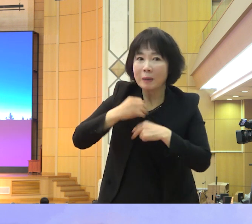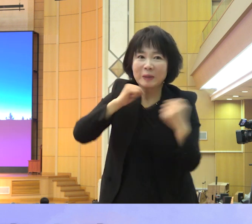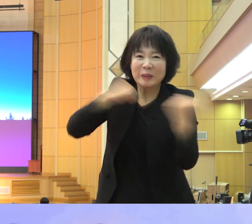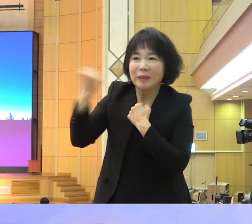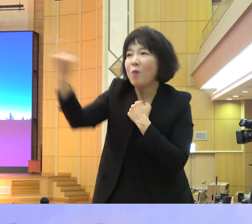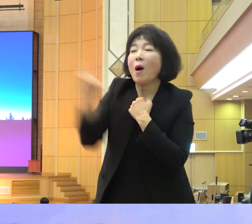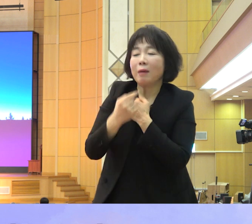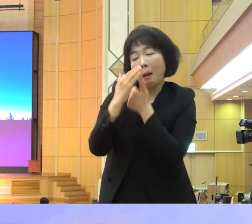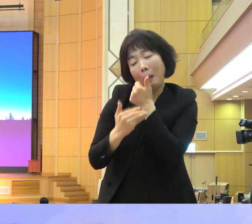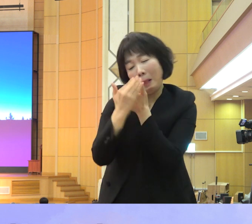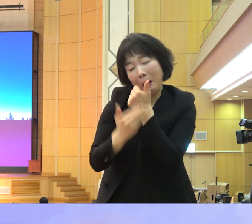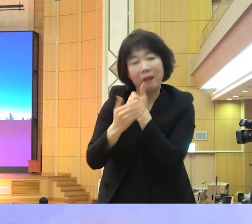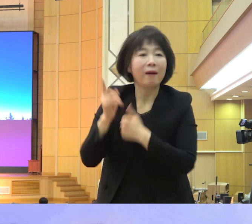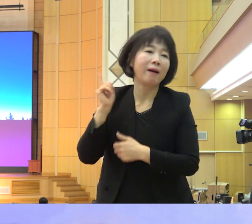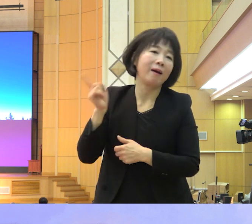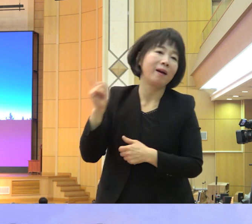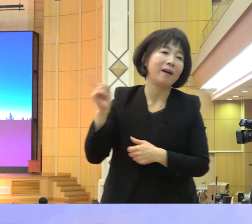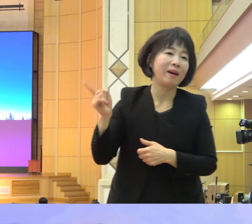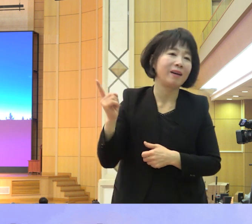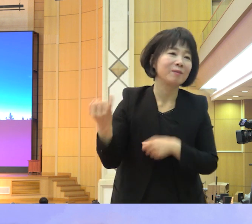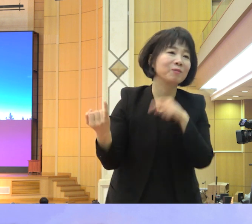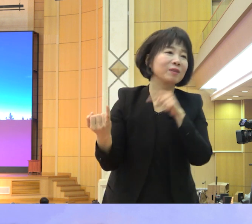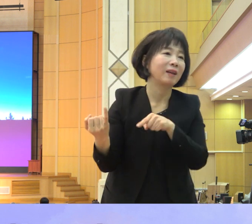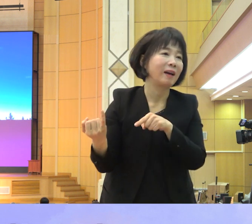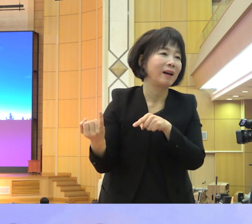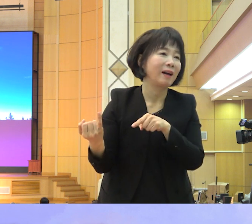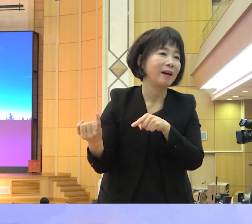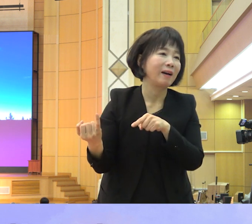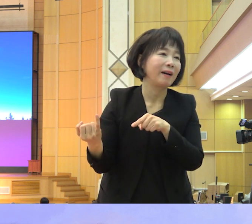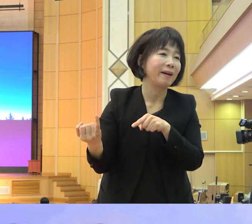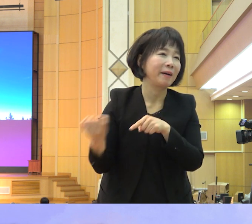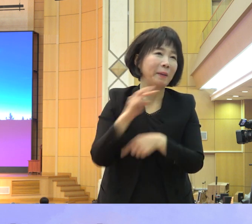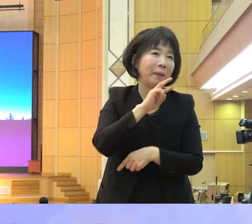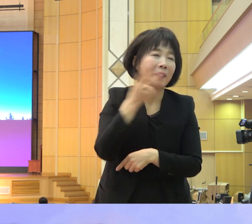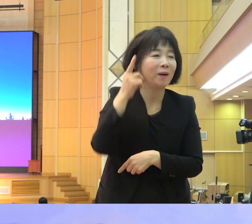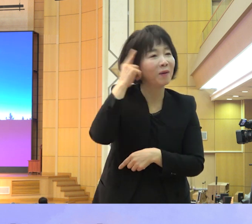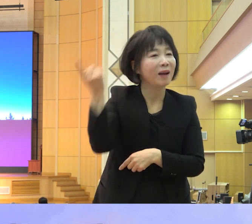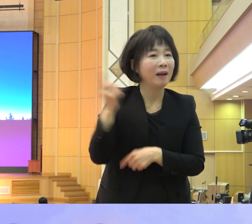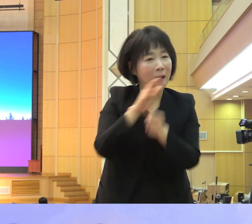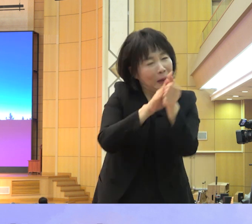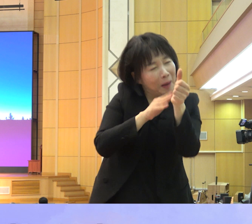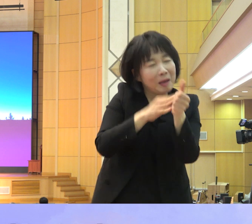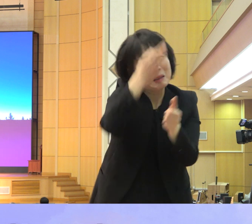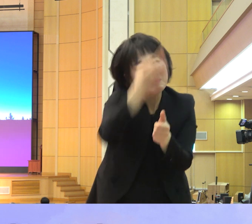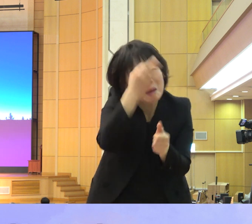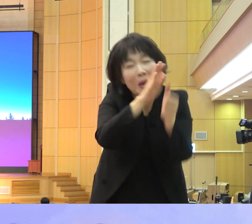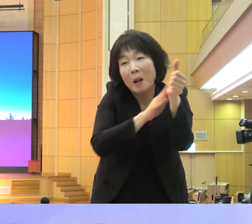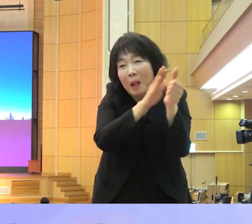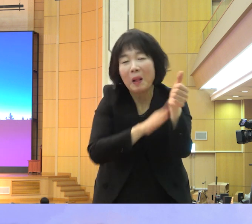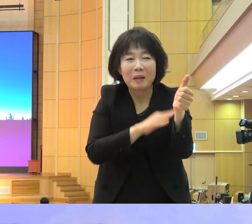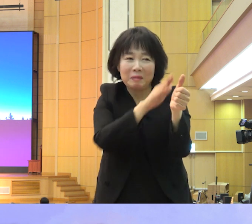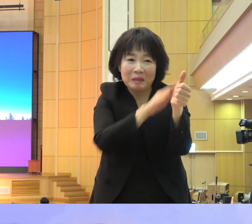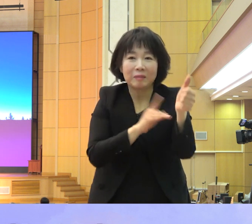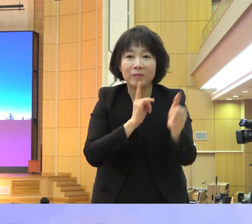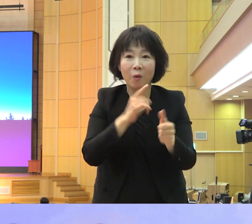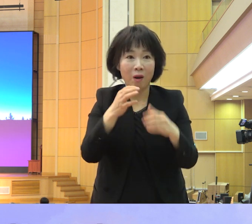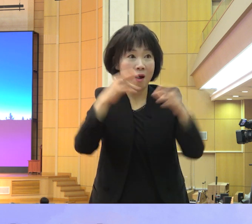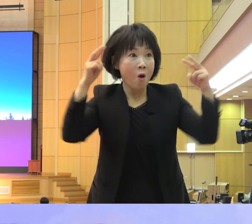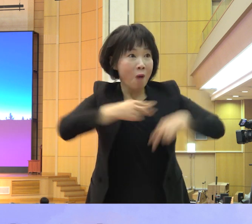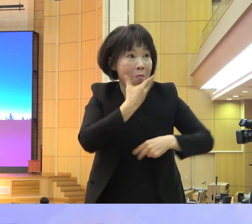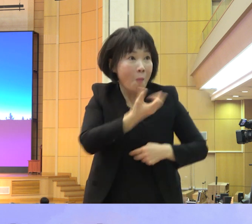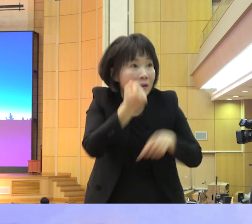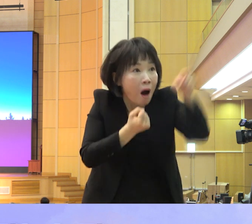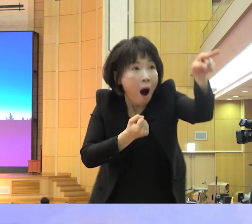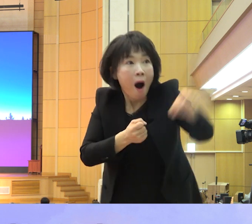부인이었습니다. 아마 여러분도 마찬가지, 저도 마찬가지고 사람이기 때문에